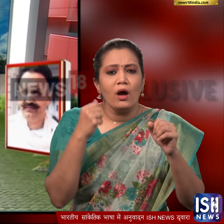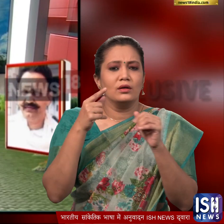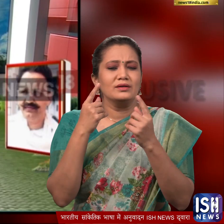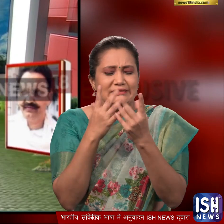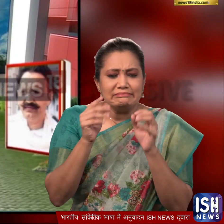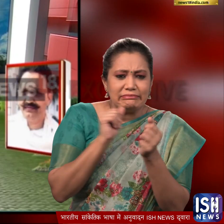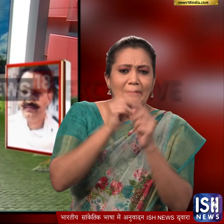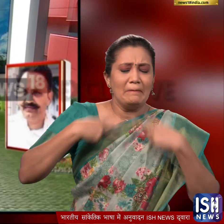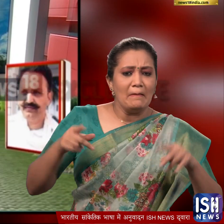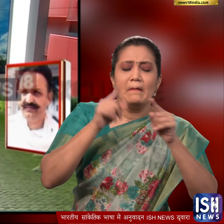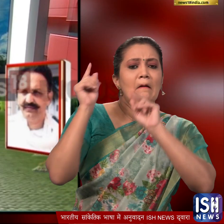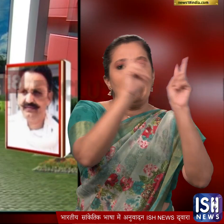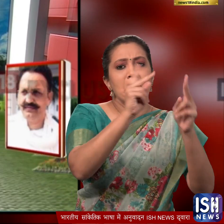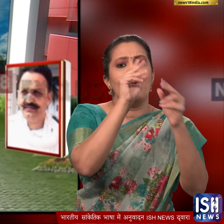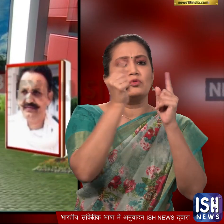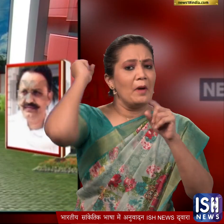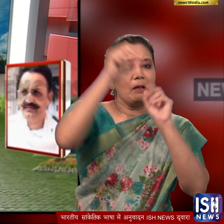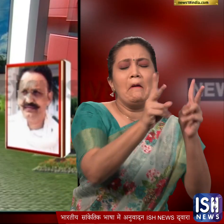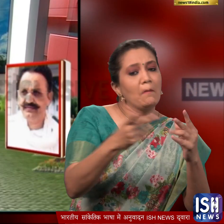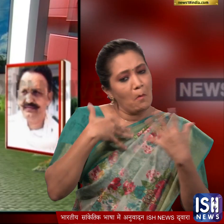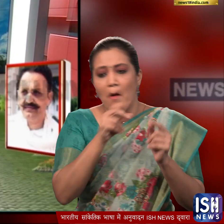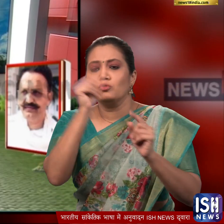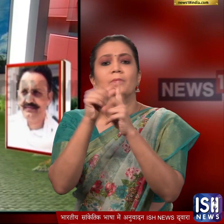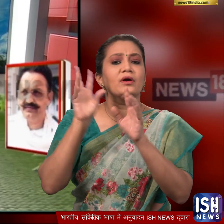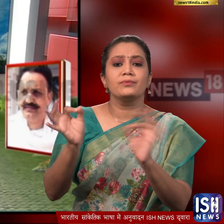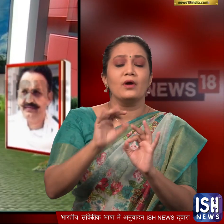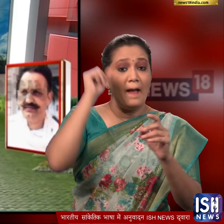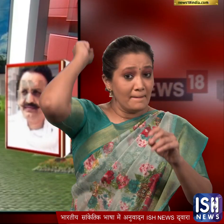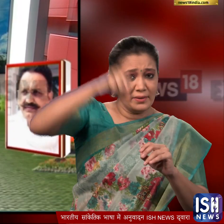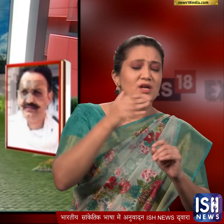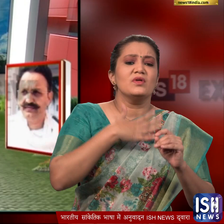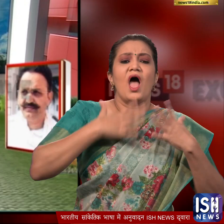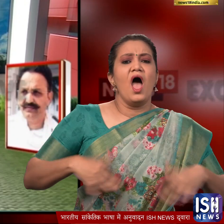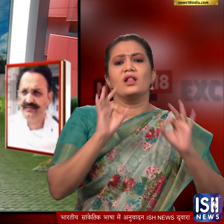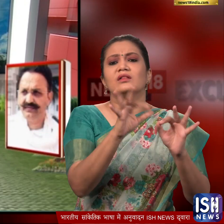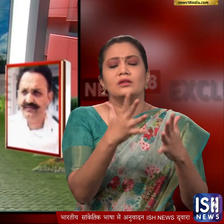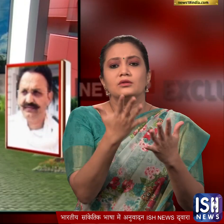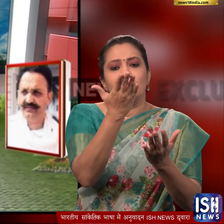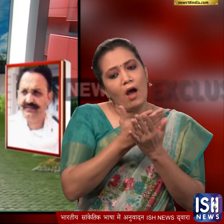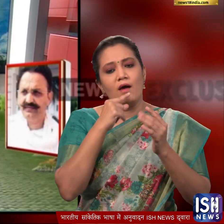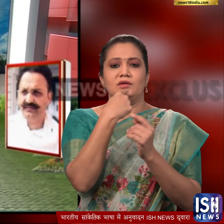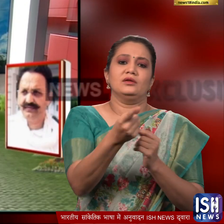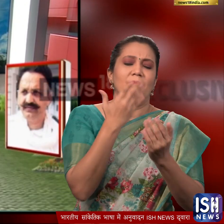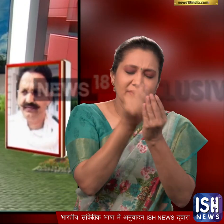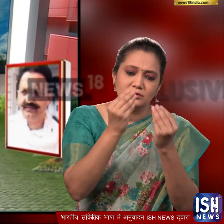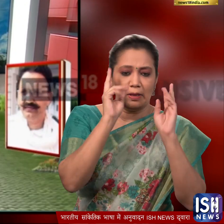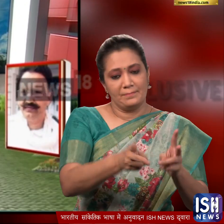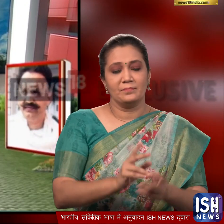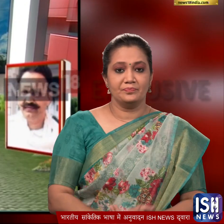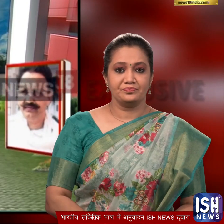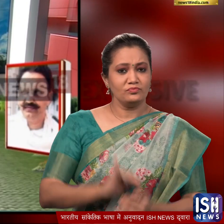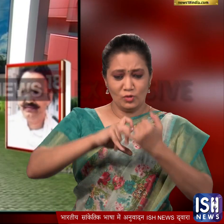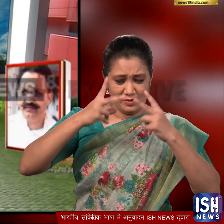से बचने के लिए मुख्तार अंसारी यूपी नहीं आना चाहता। वहीं पंजाब सरकार ने उसकी तबीयत का हवाला देकर उसे यूपी न भेजने की अपील